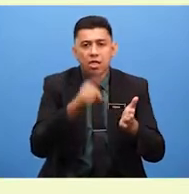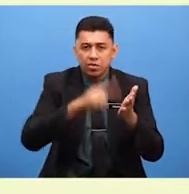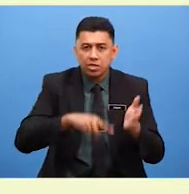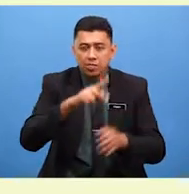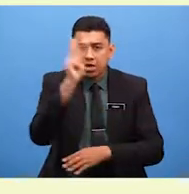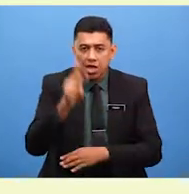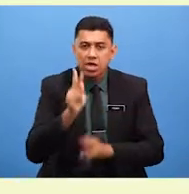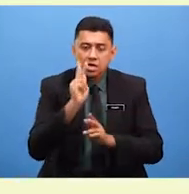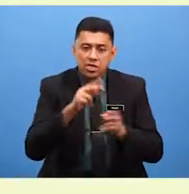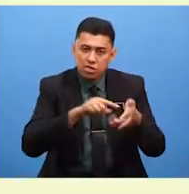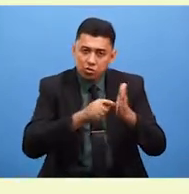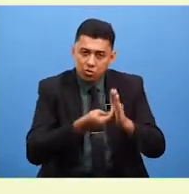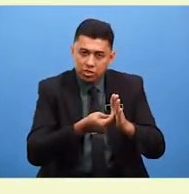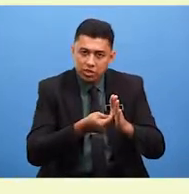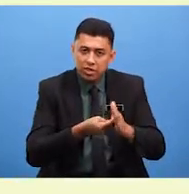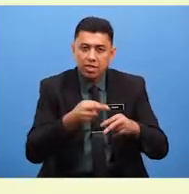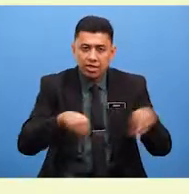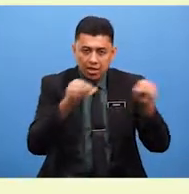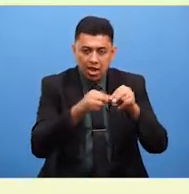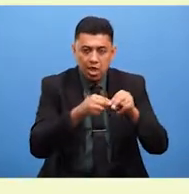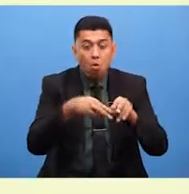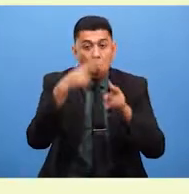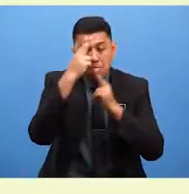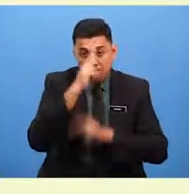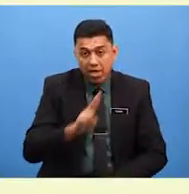kata kunci nilai hormat, Cikgu Siva?